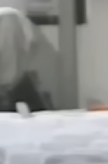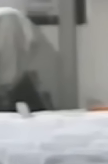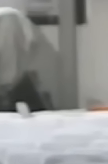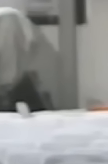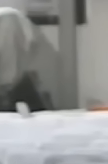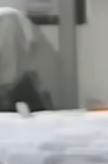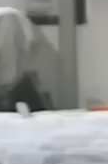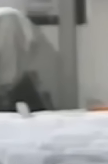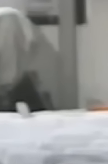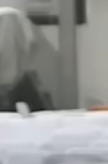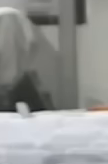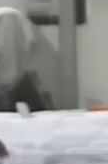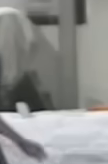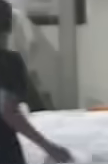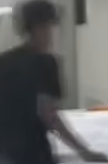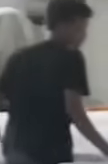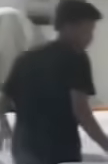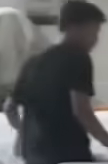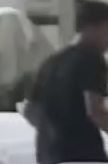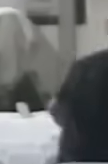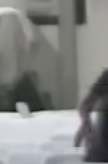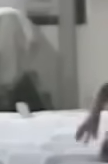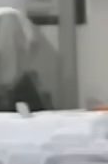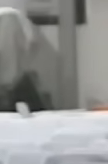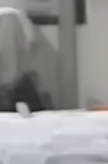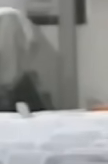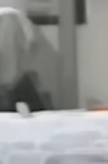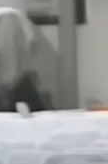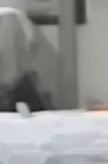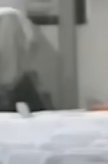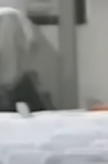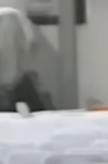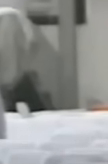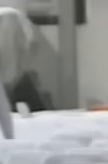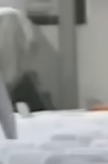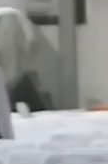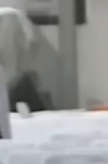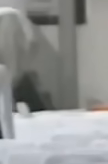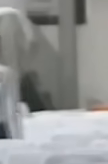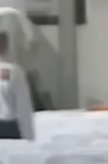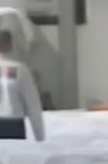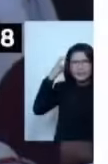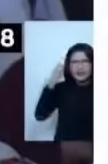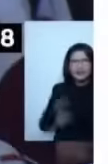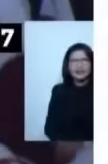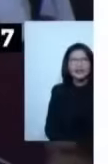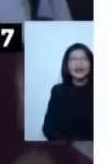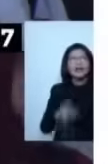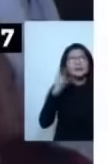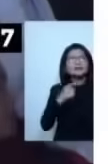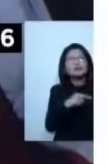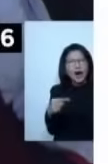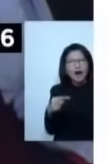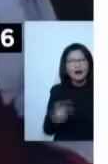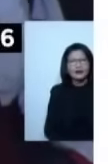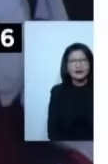ketiga calon presiden saling beradu gagasan saling beradu visi misi dengan tema Debat Capres yaitu hukum HAM pemerintahan pemberantasan korupsi